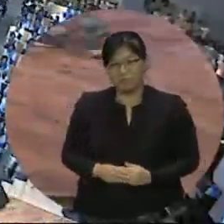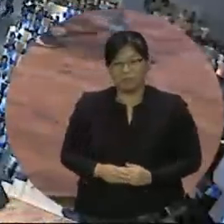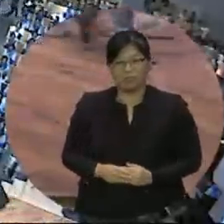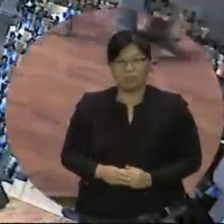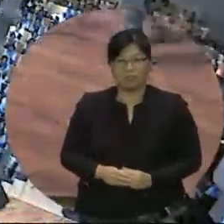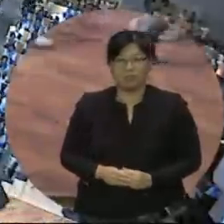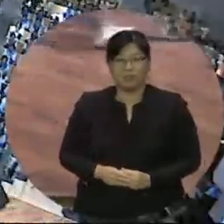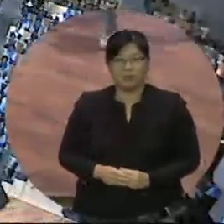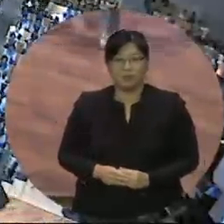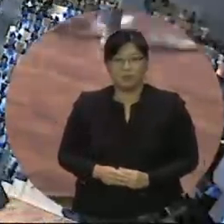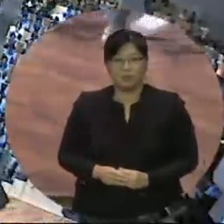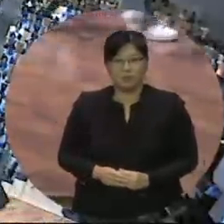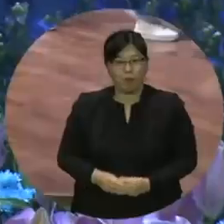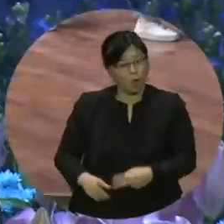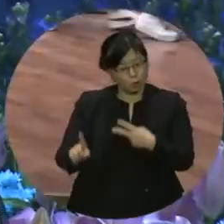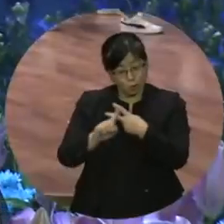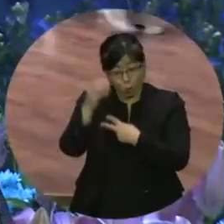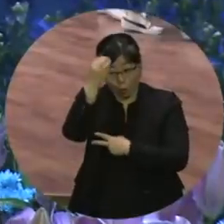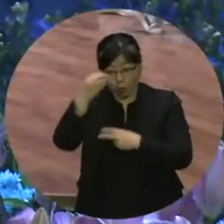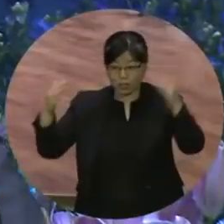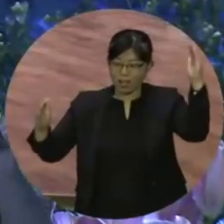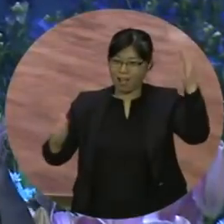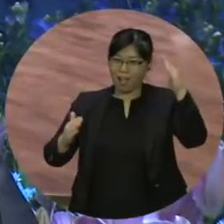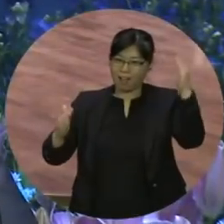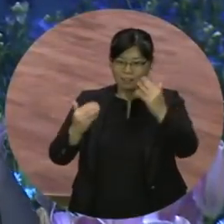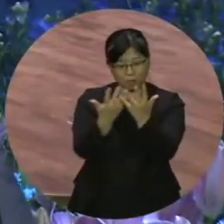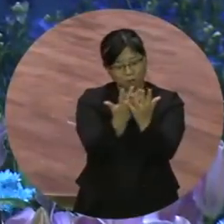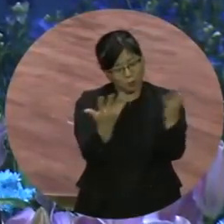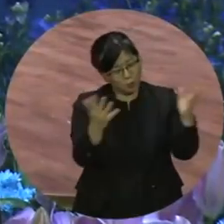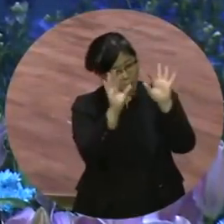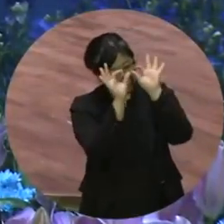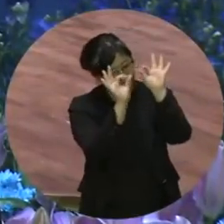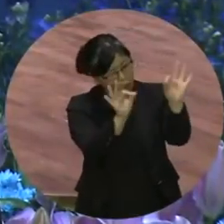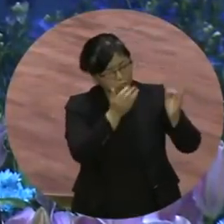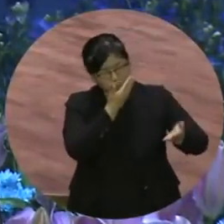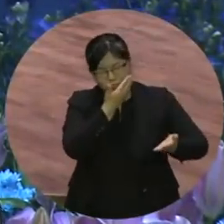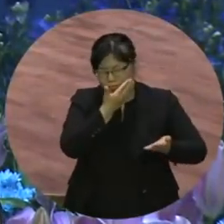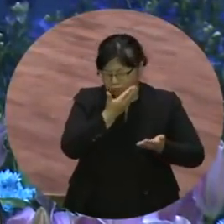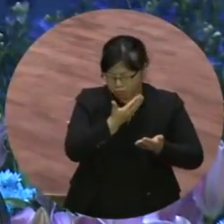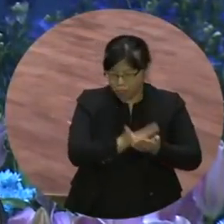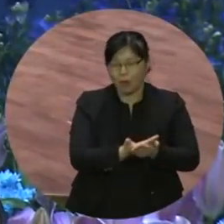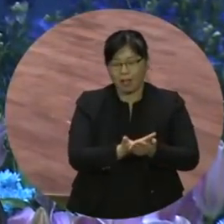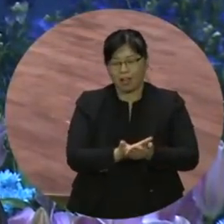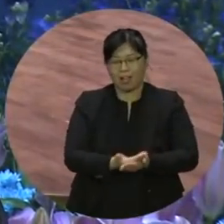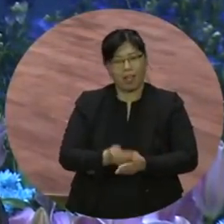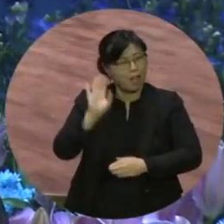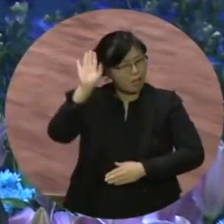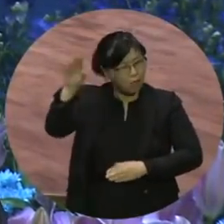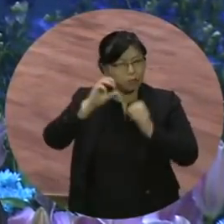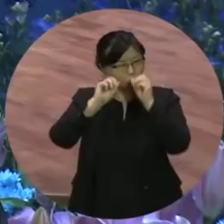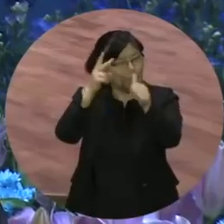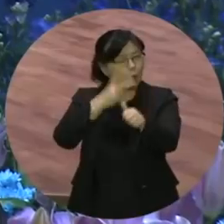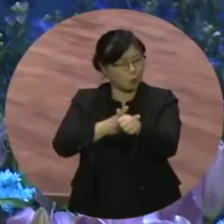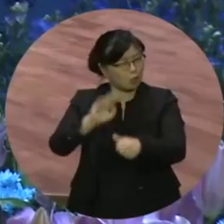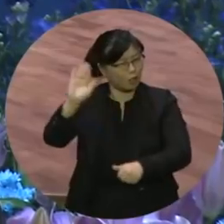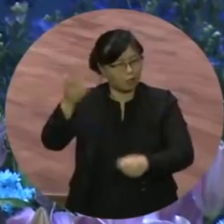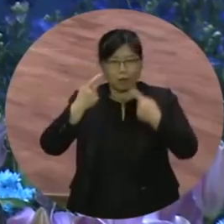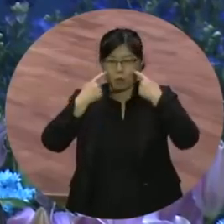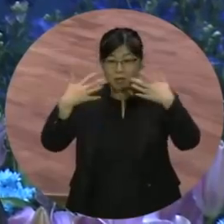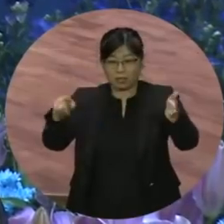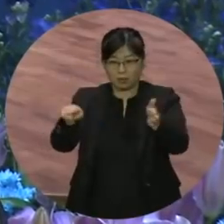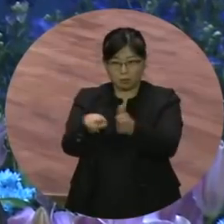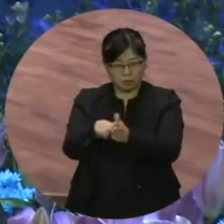중고등부 학생들 아주 중요한 앞으로 미래의 다 선교사들입니다. 저들이 세상 살릴